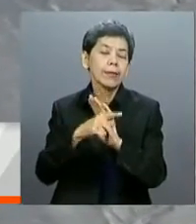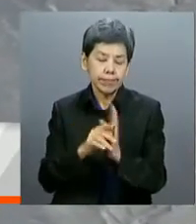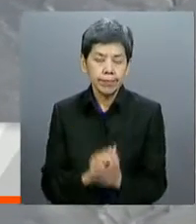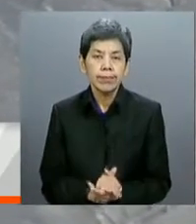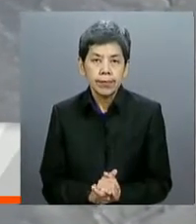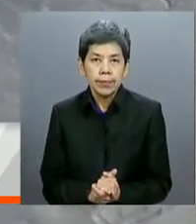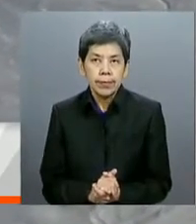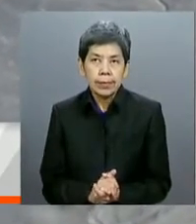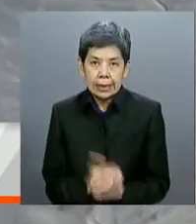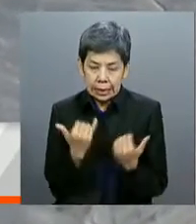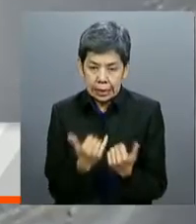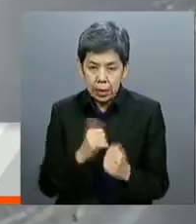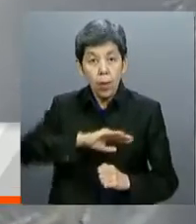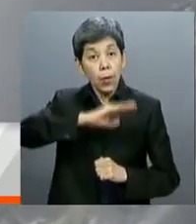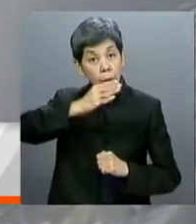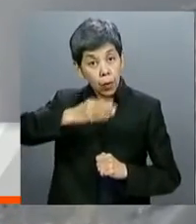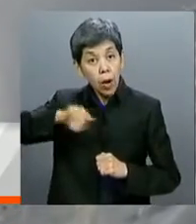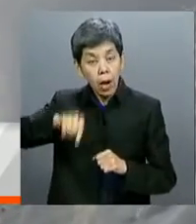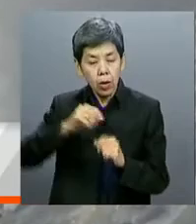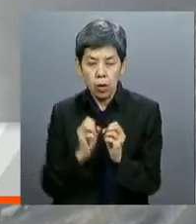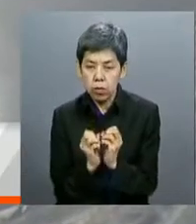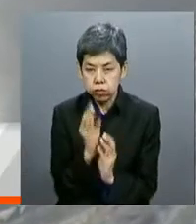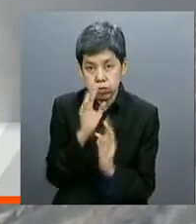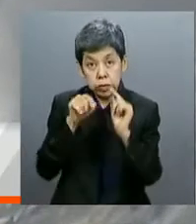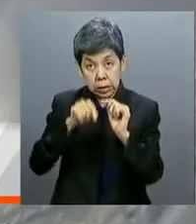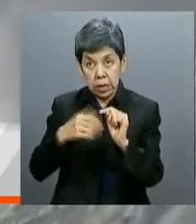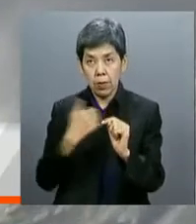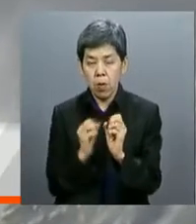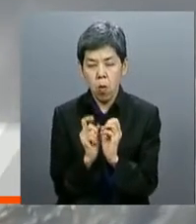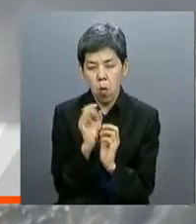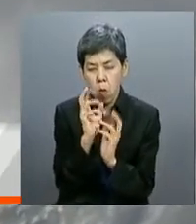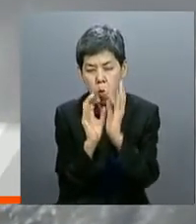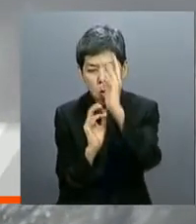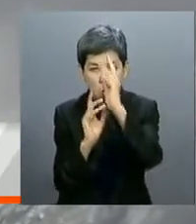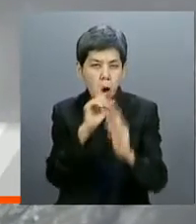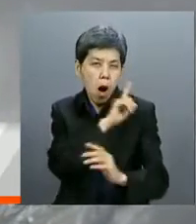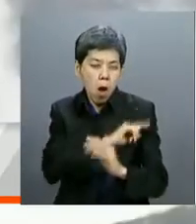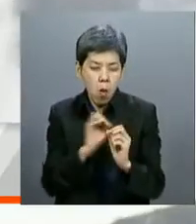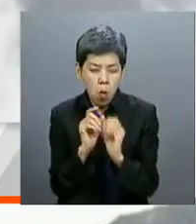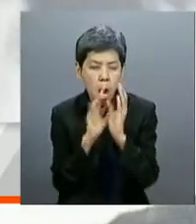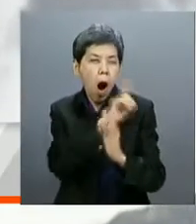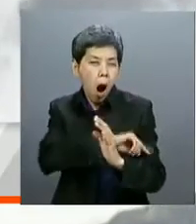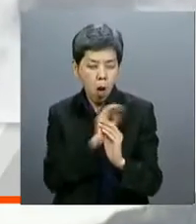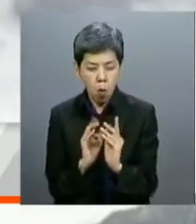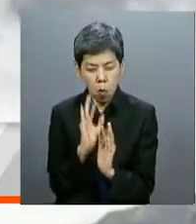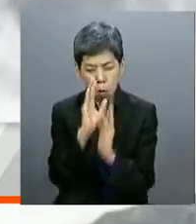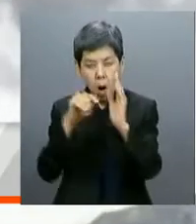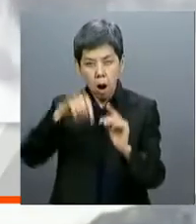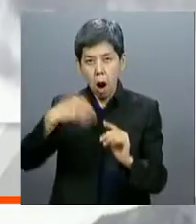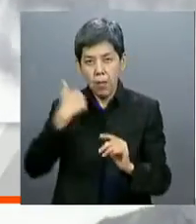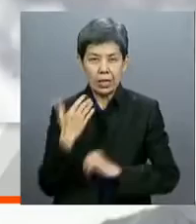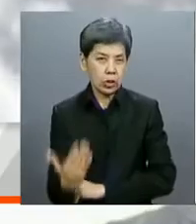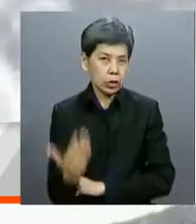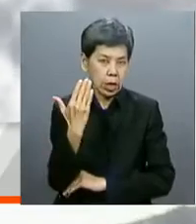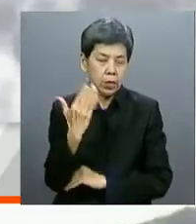มาขณะที่ภูเขาไฟอาโสในจังหวัดคุมาโมโตะพ่นกลุ่มควันดำสีควันสีขาวออกจากปล่องภูเขาไฟเมื่อ